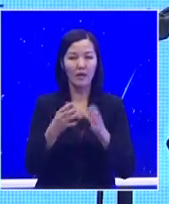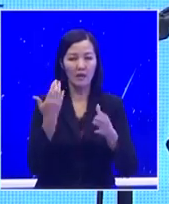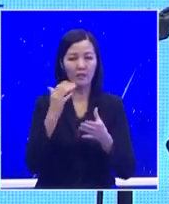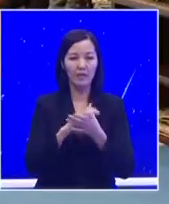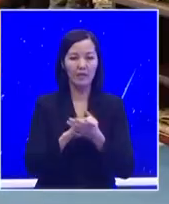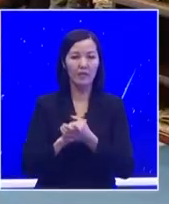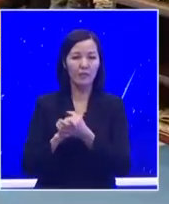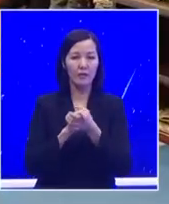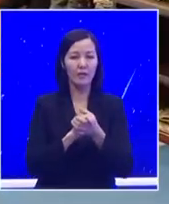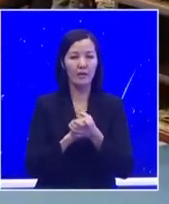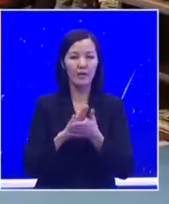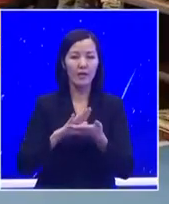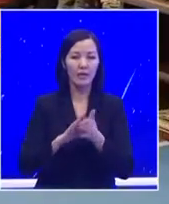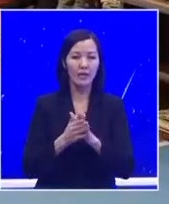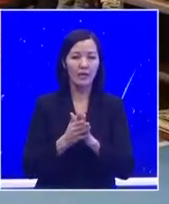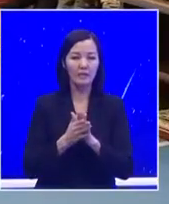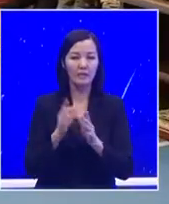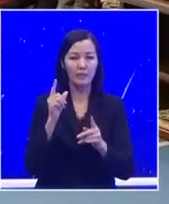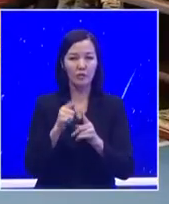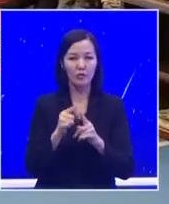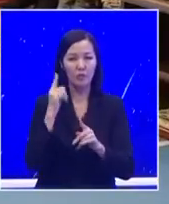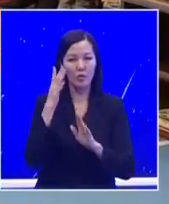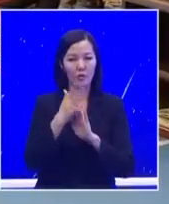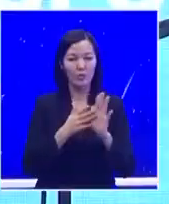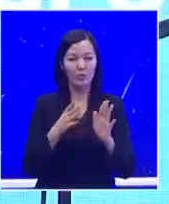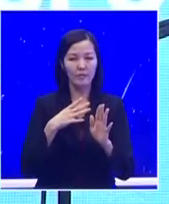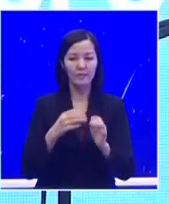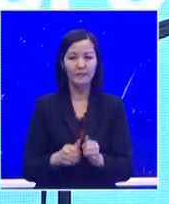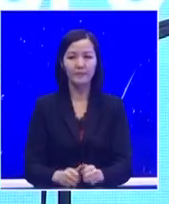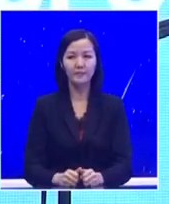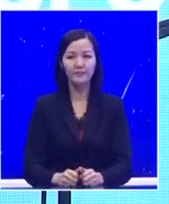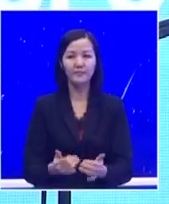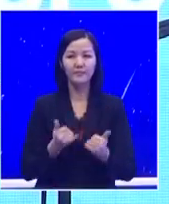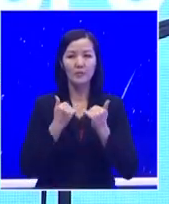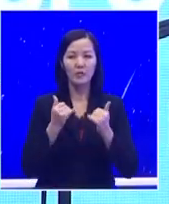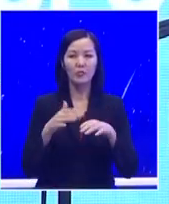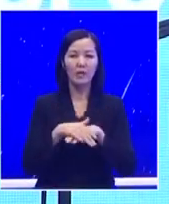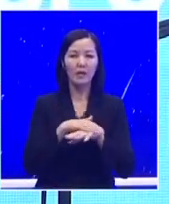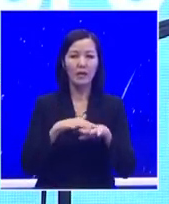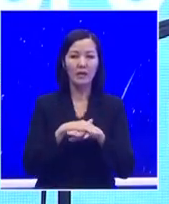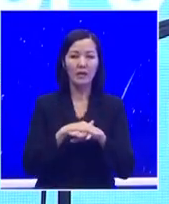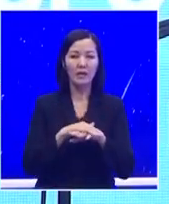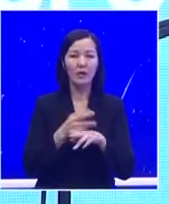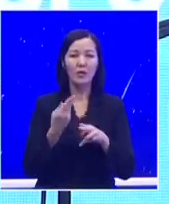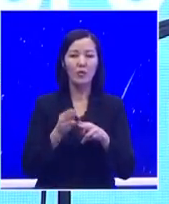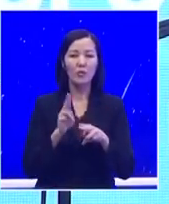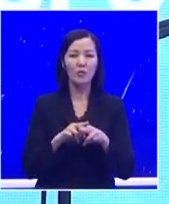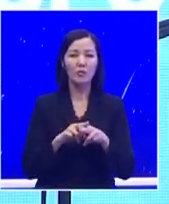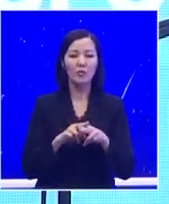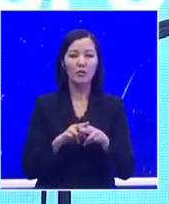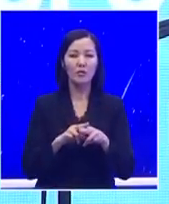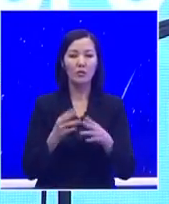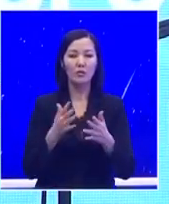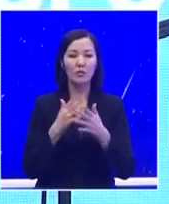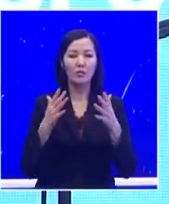бірлік, бейбітшілік, келісім ұғымымен тең қабылданды. Құрметті халайық, осы дай